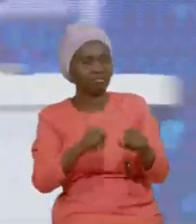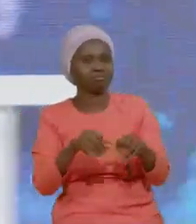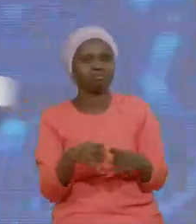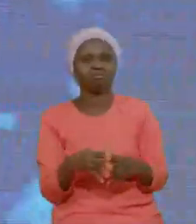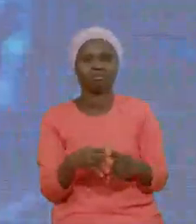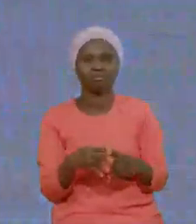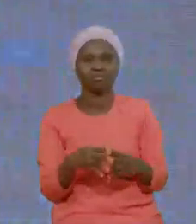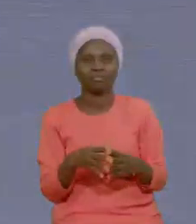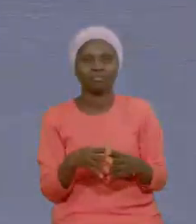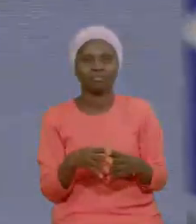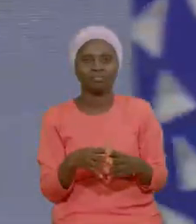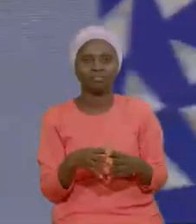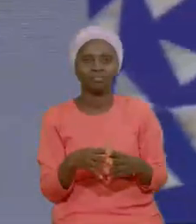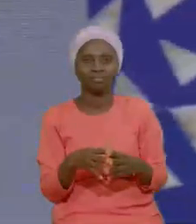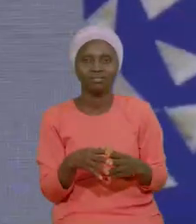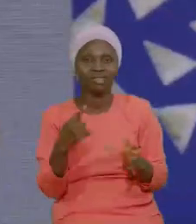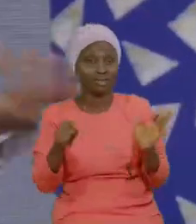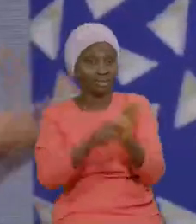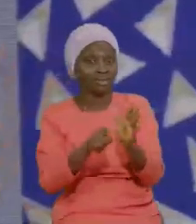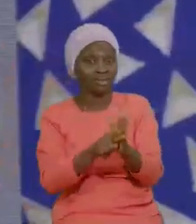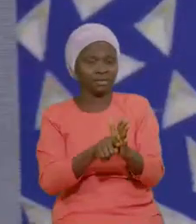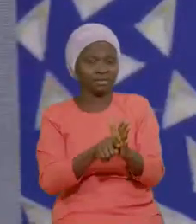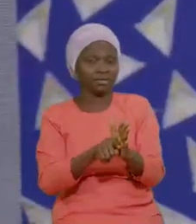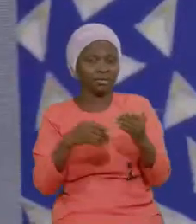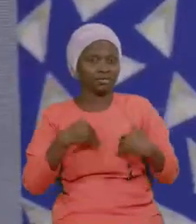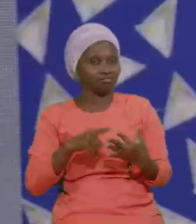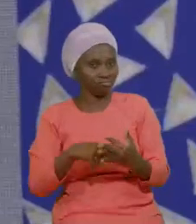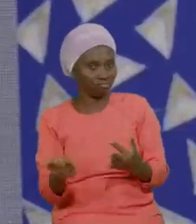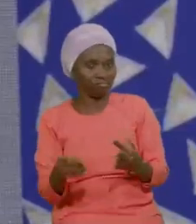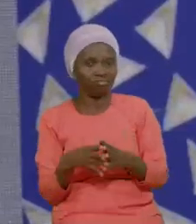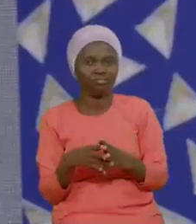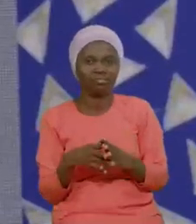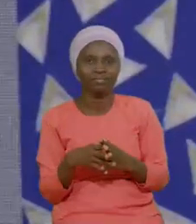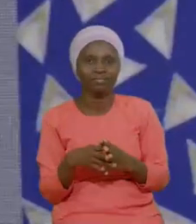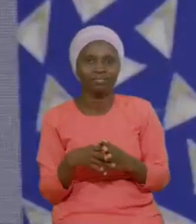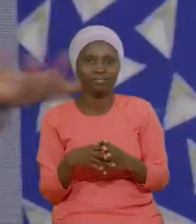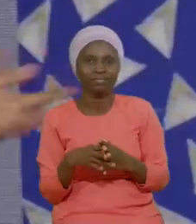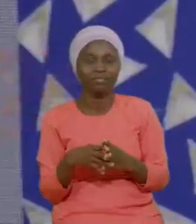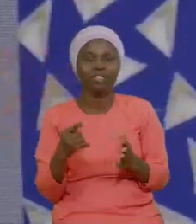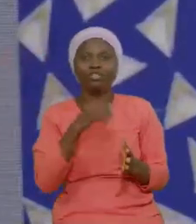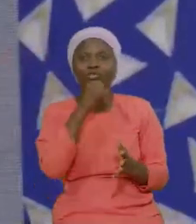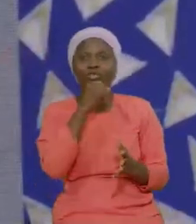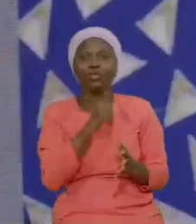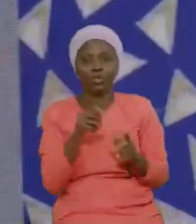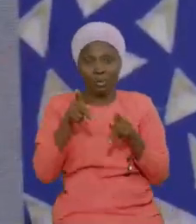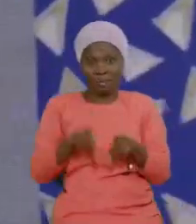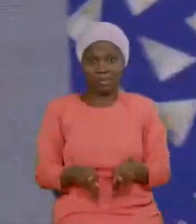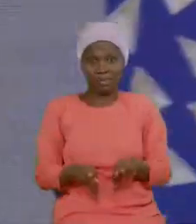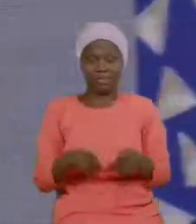Est-ce que tu peux faire des études en sciences? Oui, je peux. Le négatif est maintenant